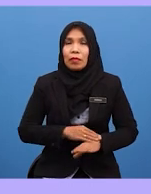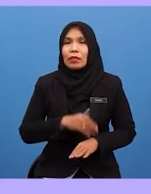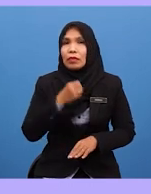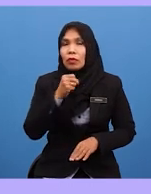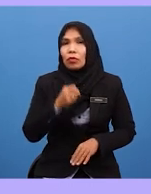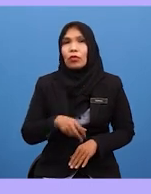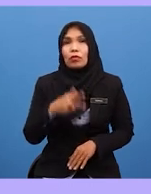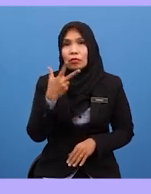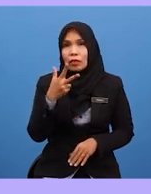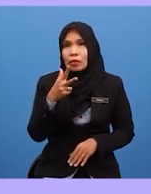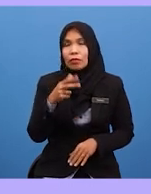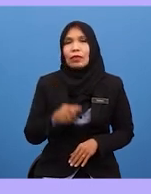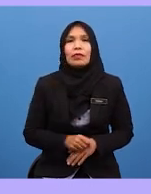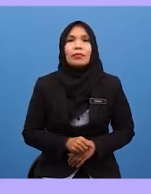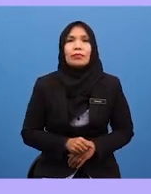13 tahun.